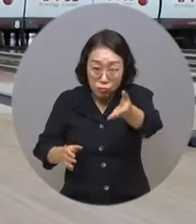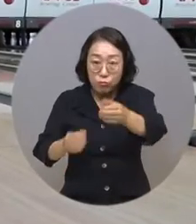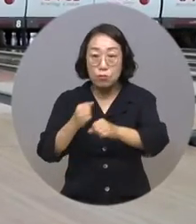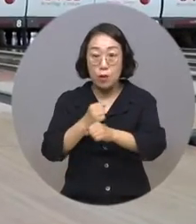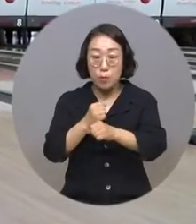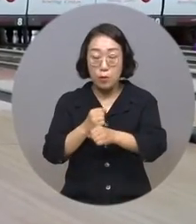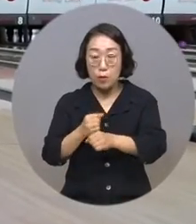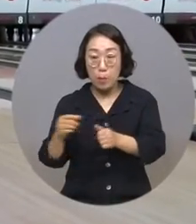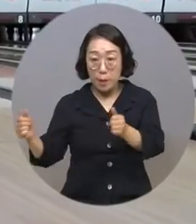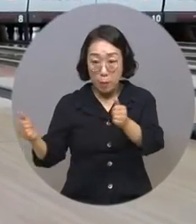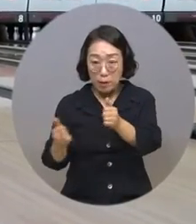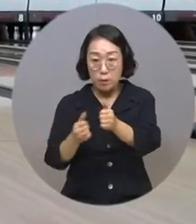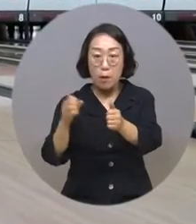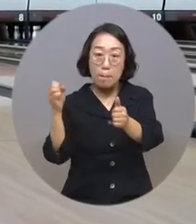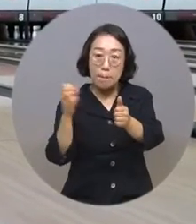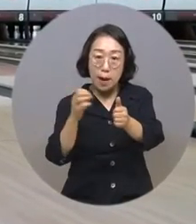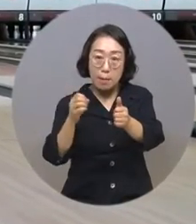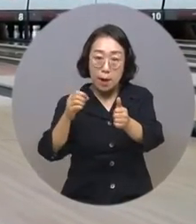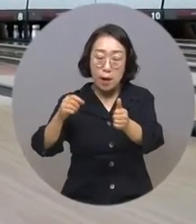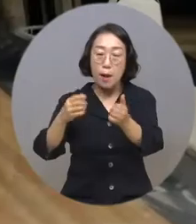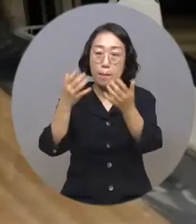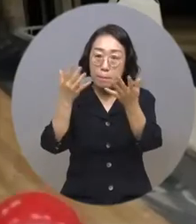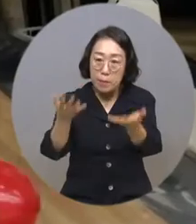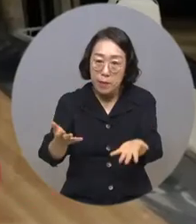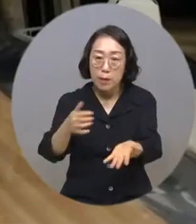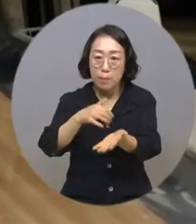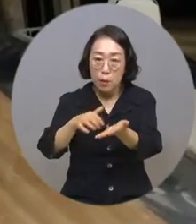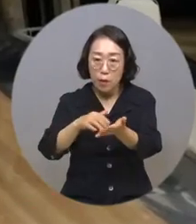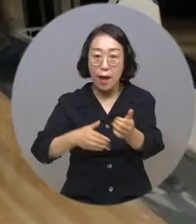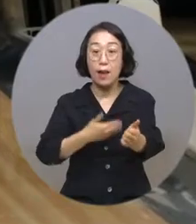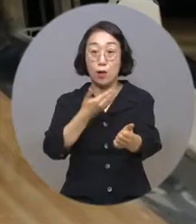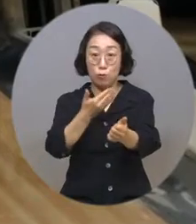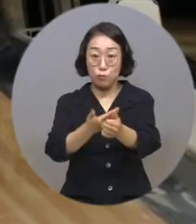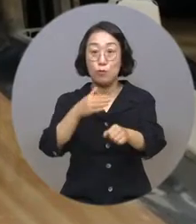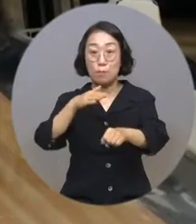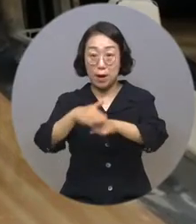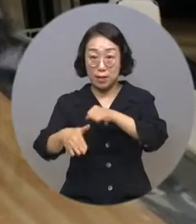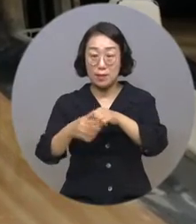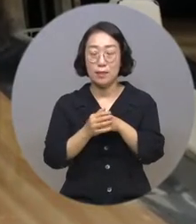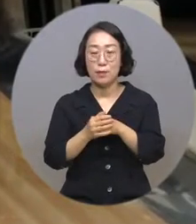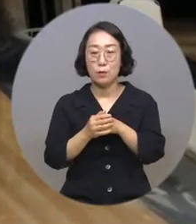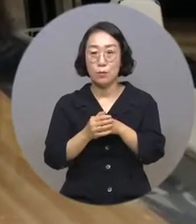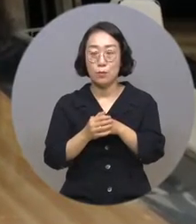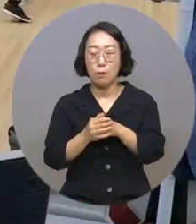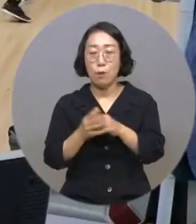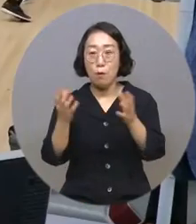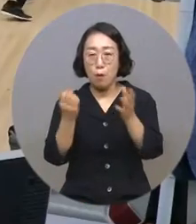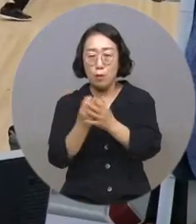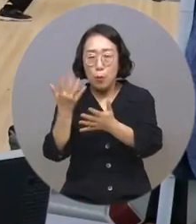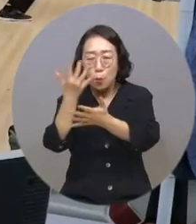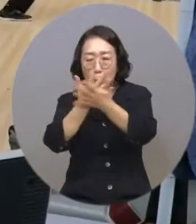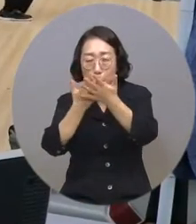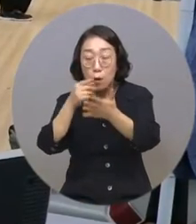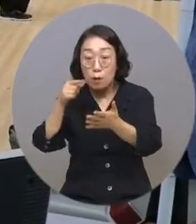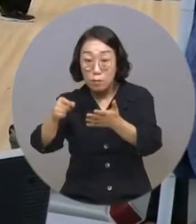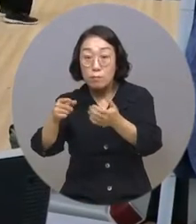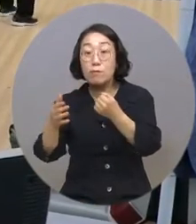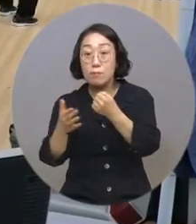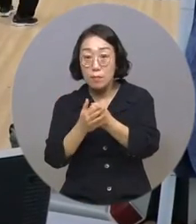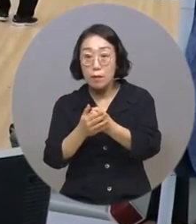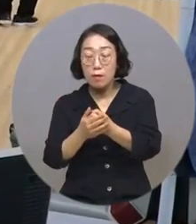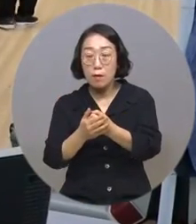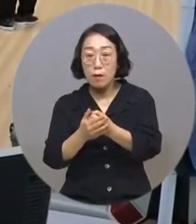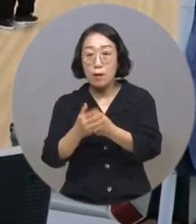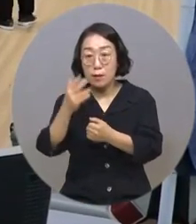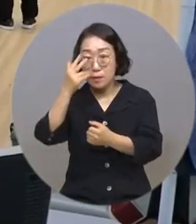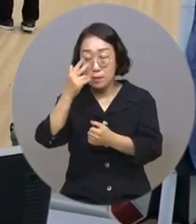굴리면 봉사자가 남은 핀과 공의 흐름을 읽어주는 방식으로 진행되고 약시는 비장애인 볼링과 동일한